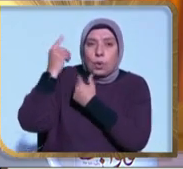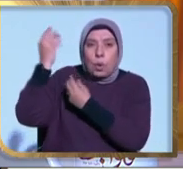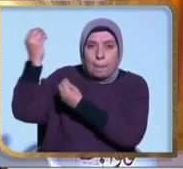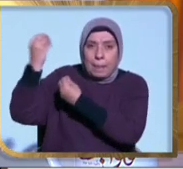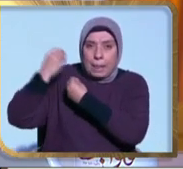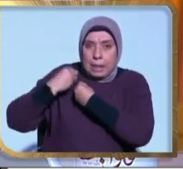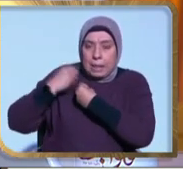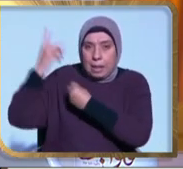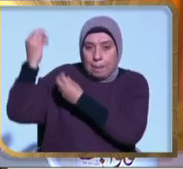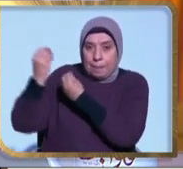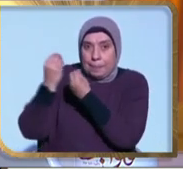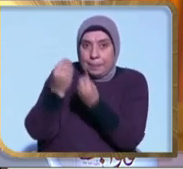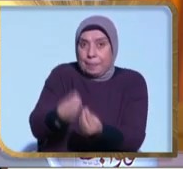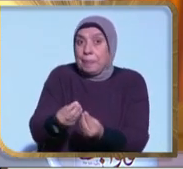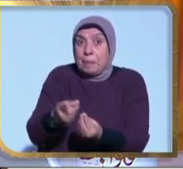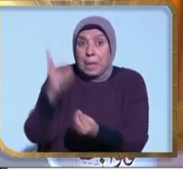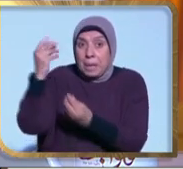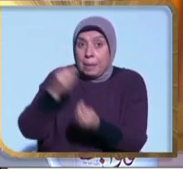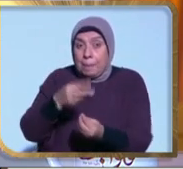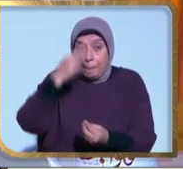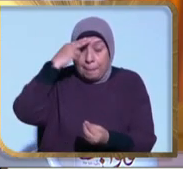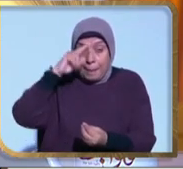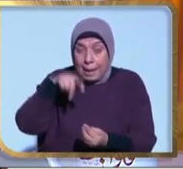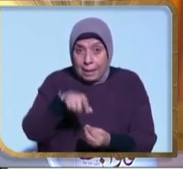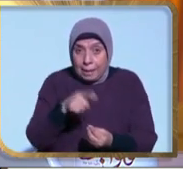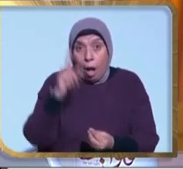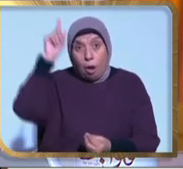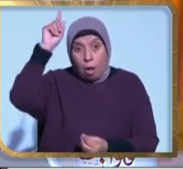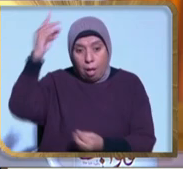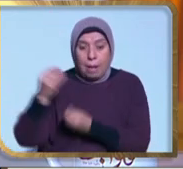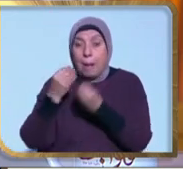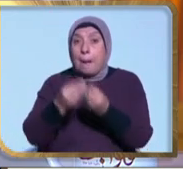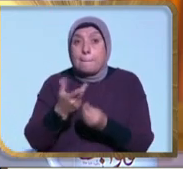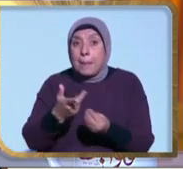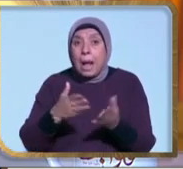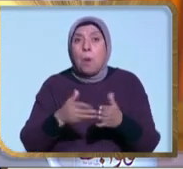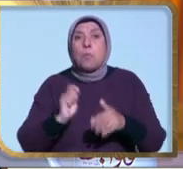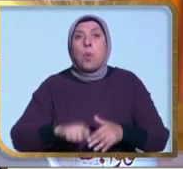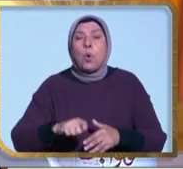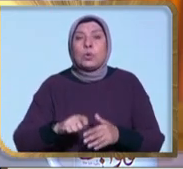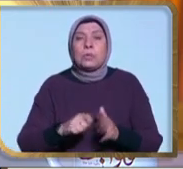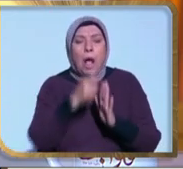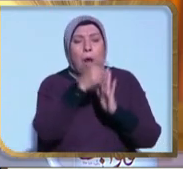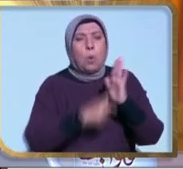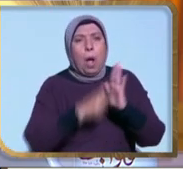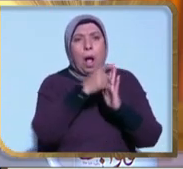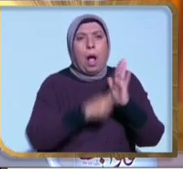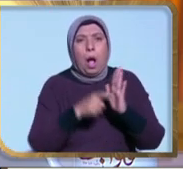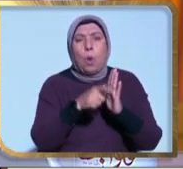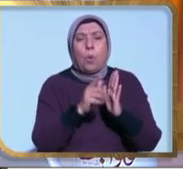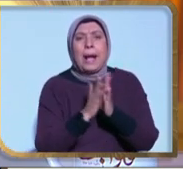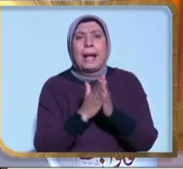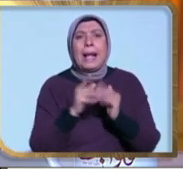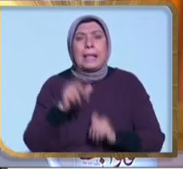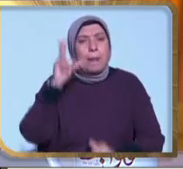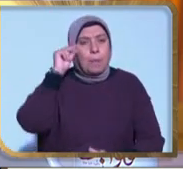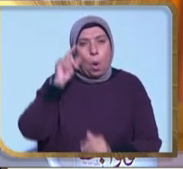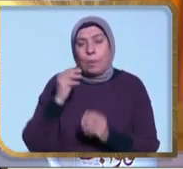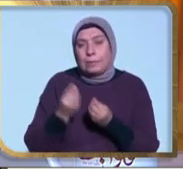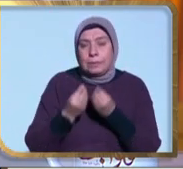التوراه وده شرف كبير قال الله تعالى وقال موسى لاخيه هارون اخلفني في ق